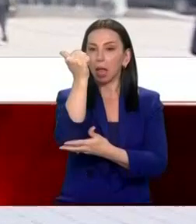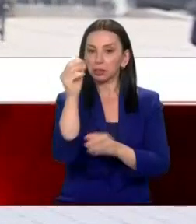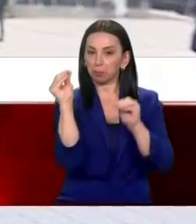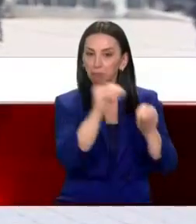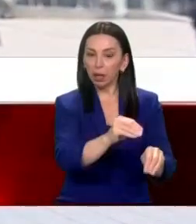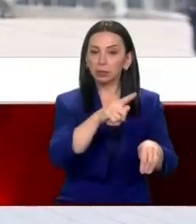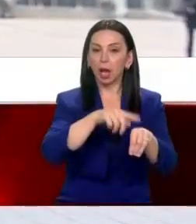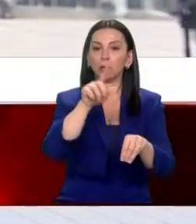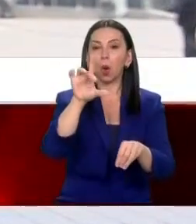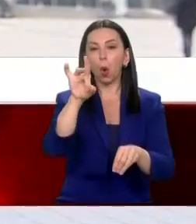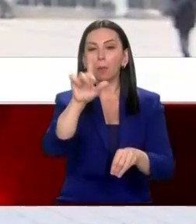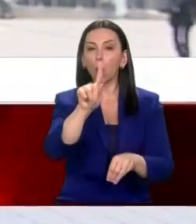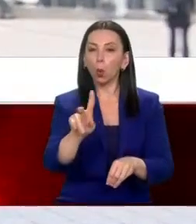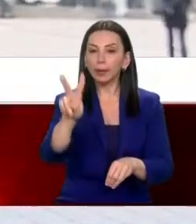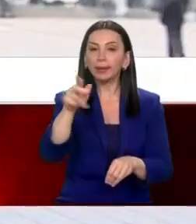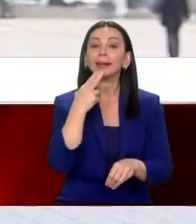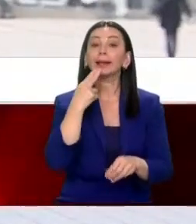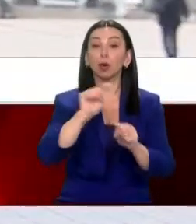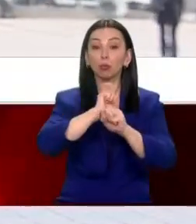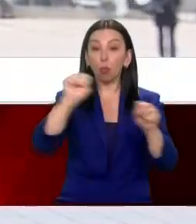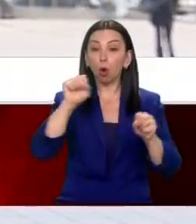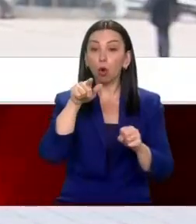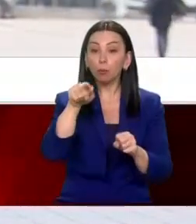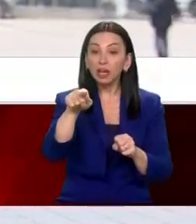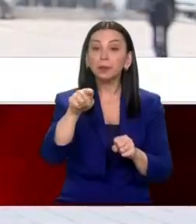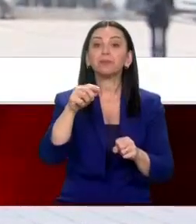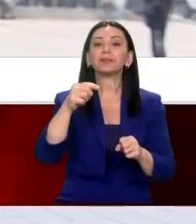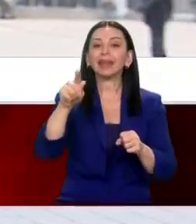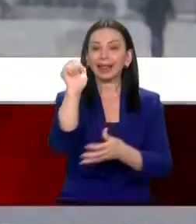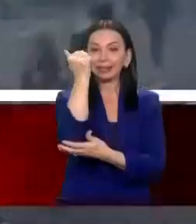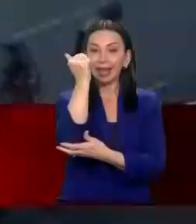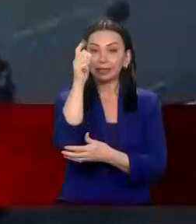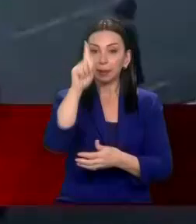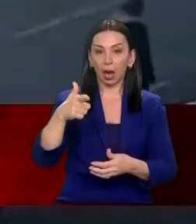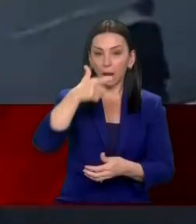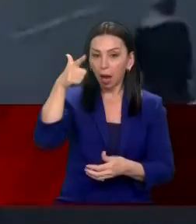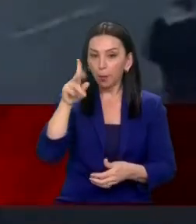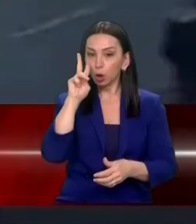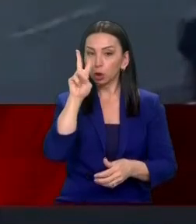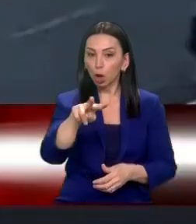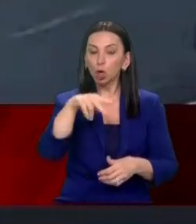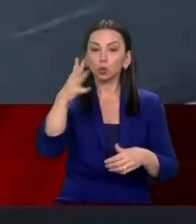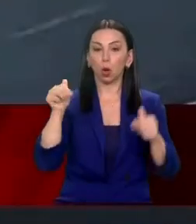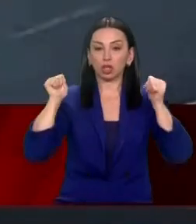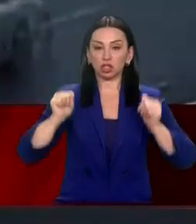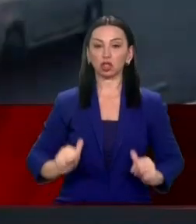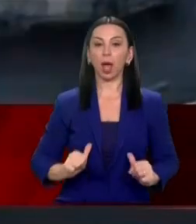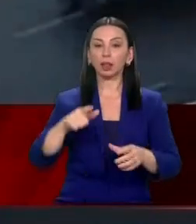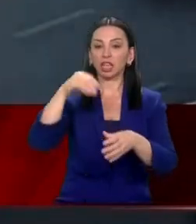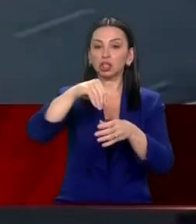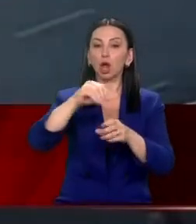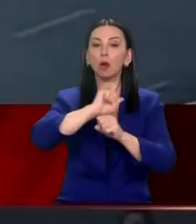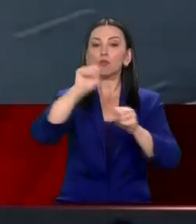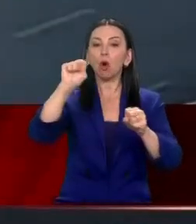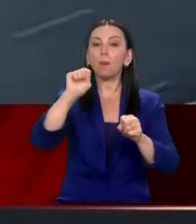Saat 15.17'yi gösteriyordu. Kadın bombacı Taksim'deki ilk kameranın açısına girdi. Sonra da sırtındaki bombayla katliam